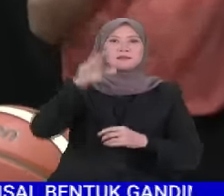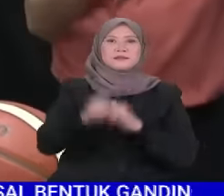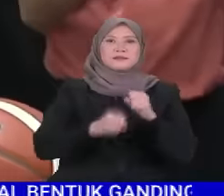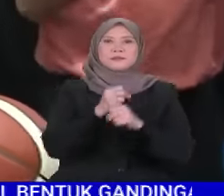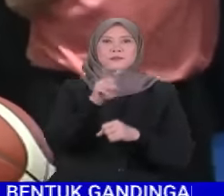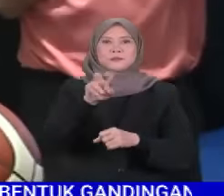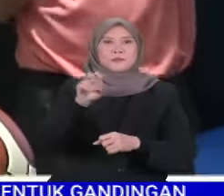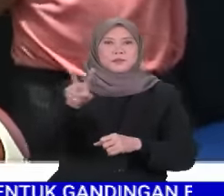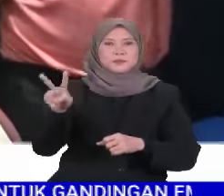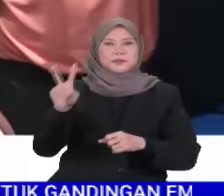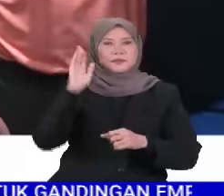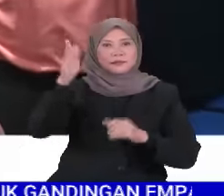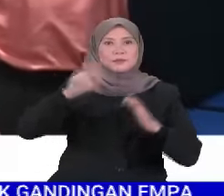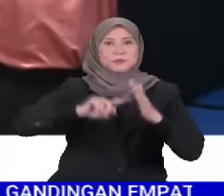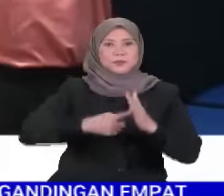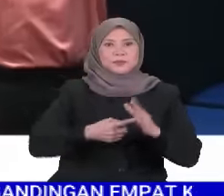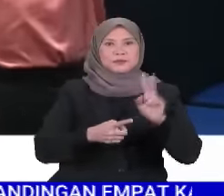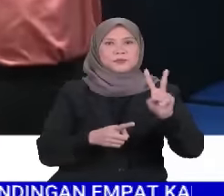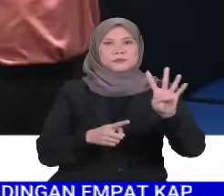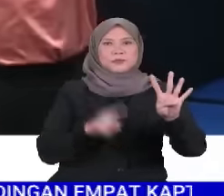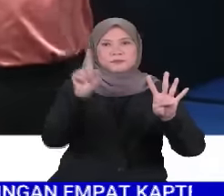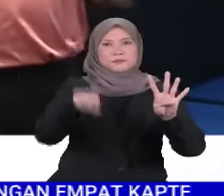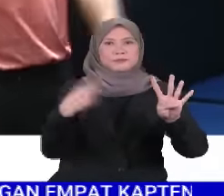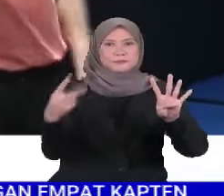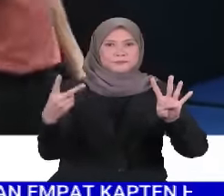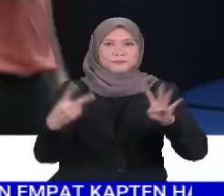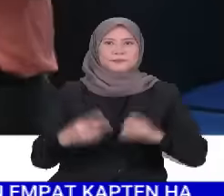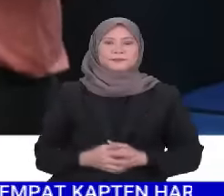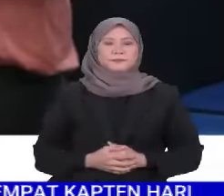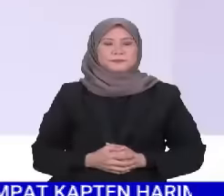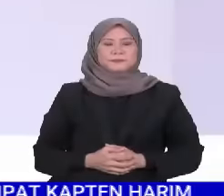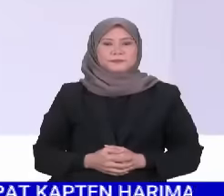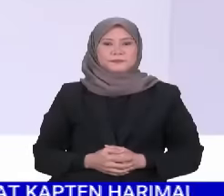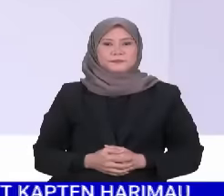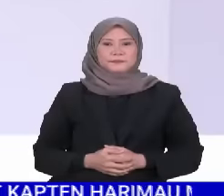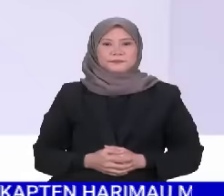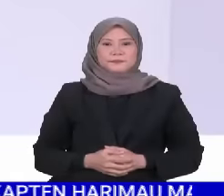2022 yang akan berlangsung 24 Desember ini